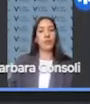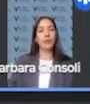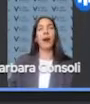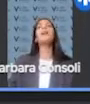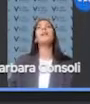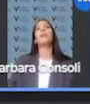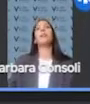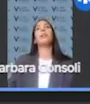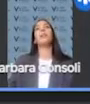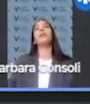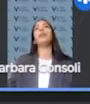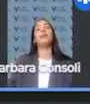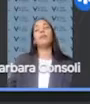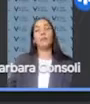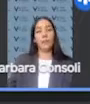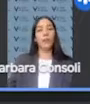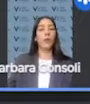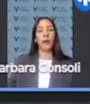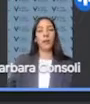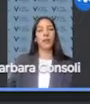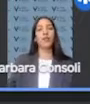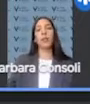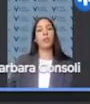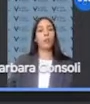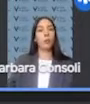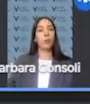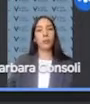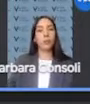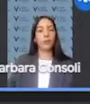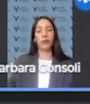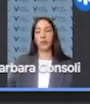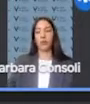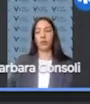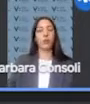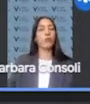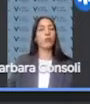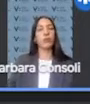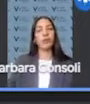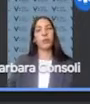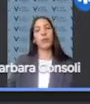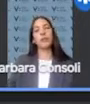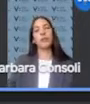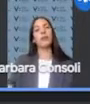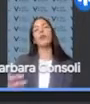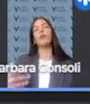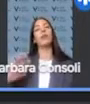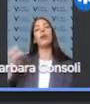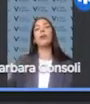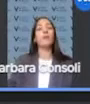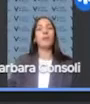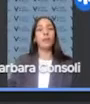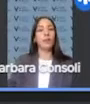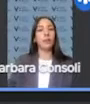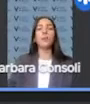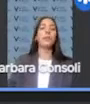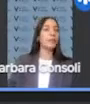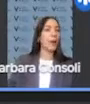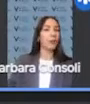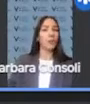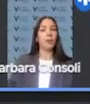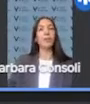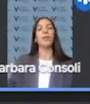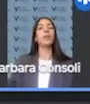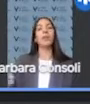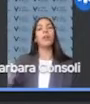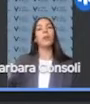giusta serenità. Quindi io, ma anche Vincenzo e i membri dell'Associazione Studentesca Università dei Valori, vi